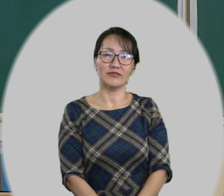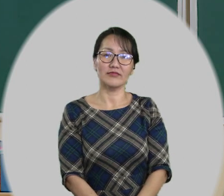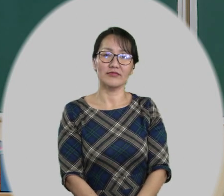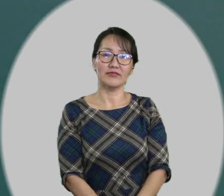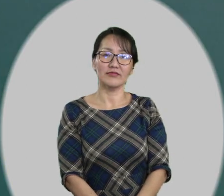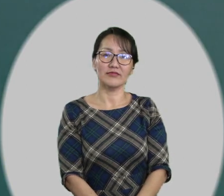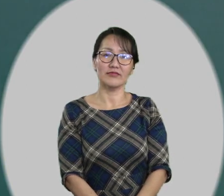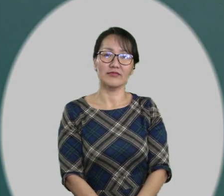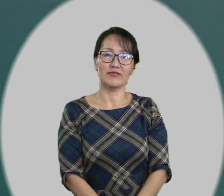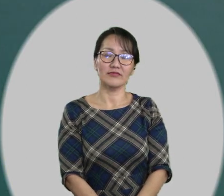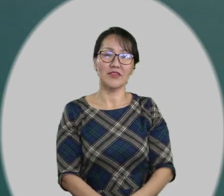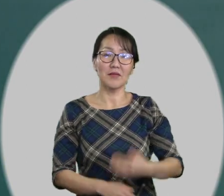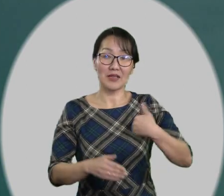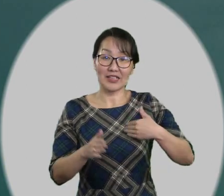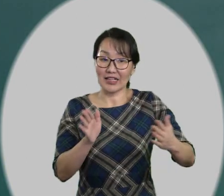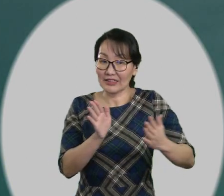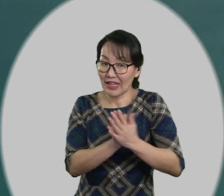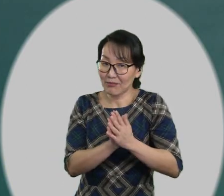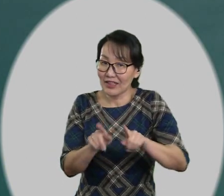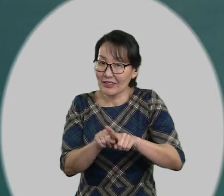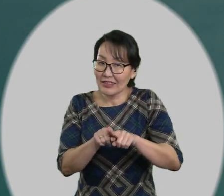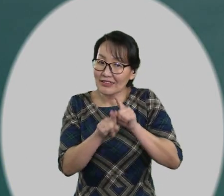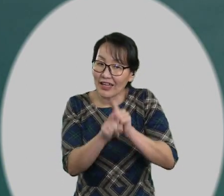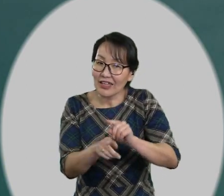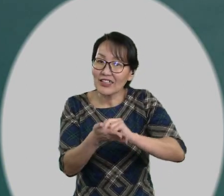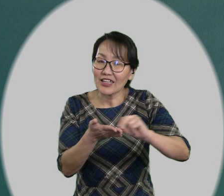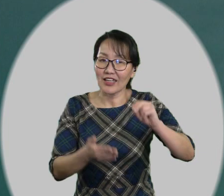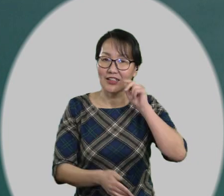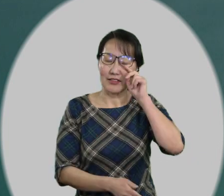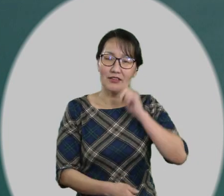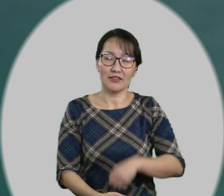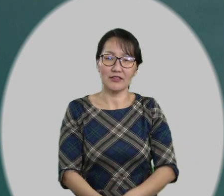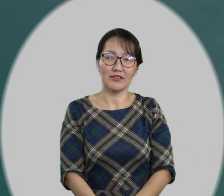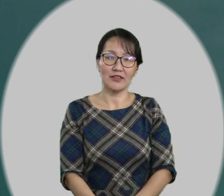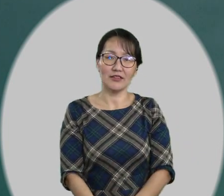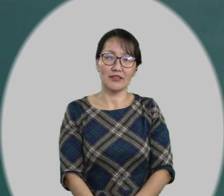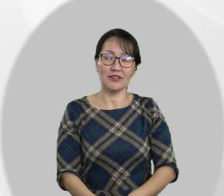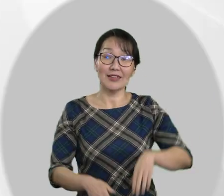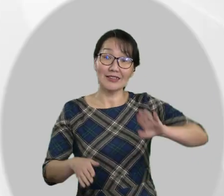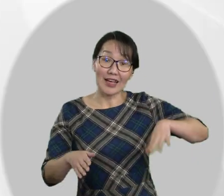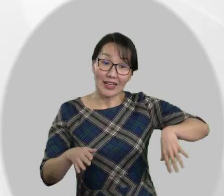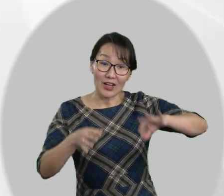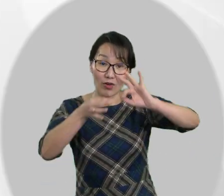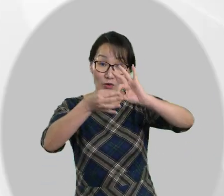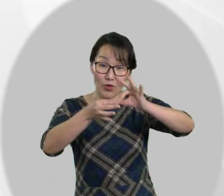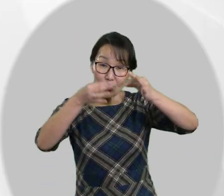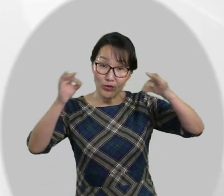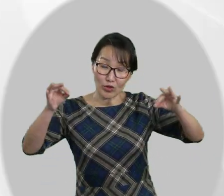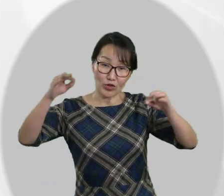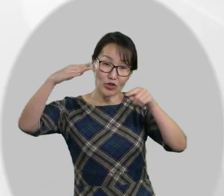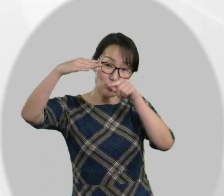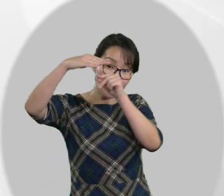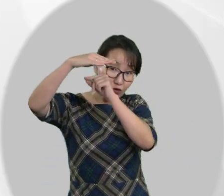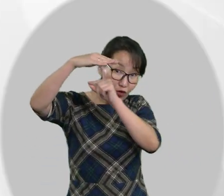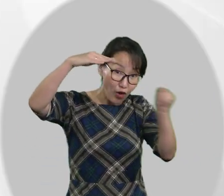багшаага бичиж байгаа дагаад хамт бичсэн бах. Дараагийнх нь алхам нь бол дараах өгүүлбэрийн доогор нь зурсан